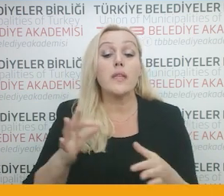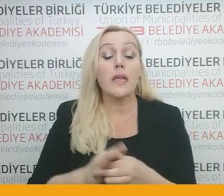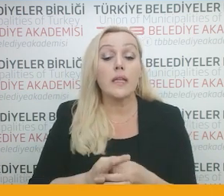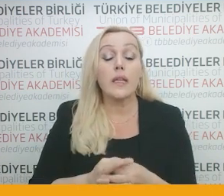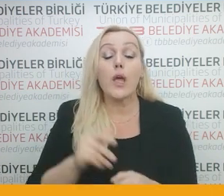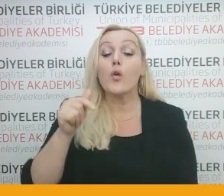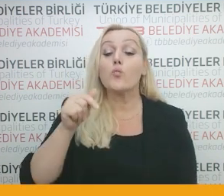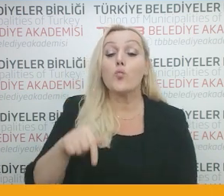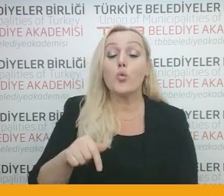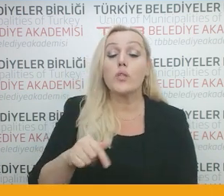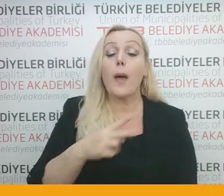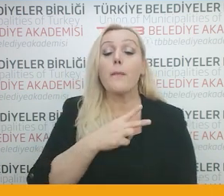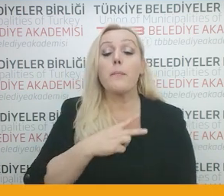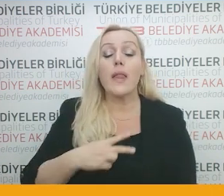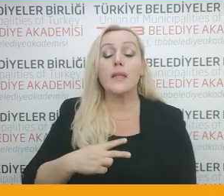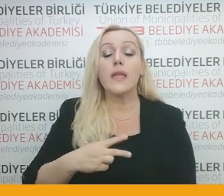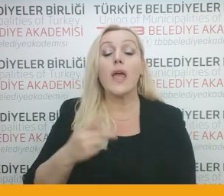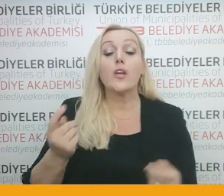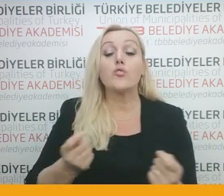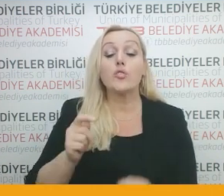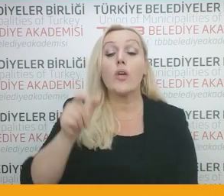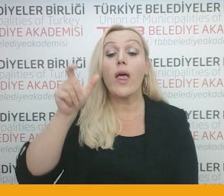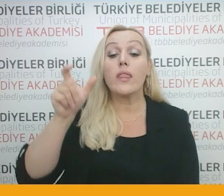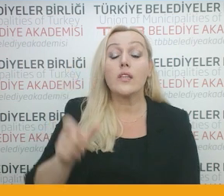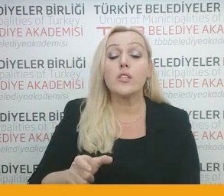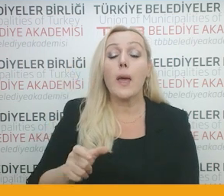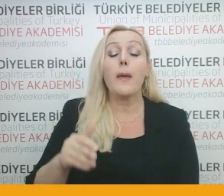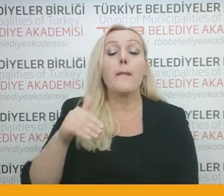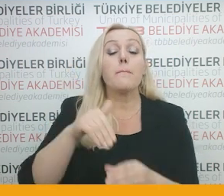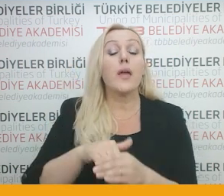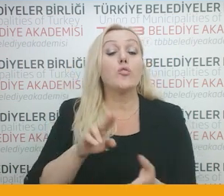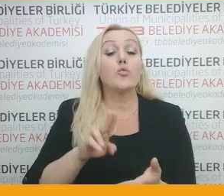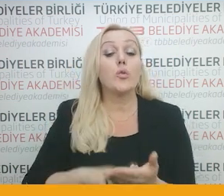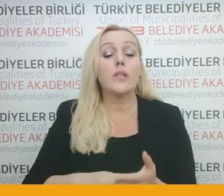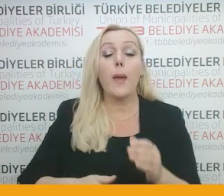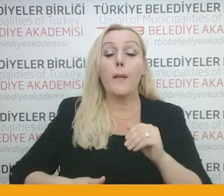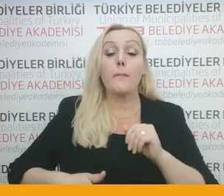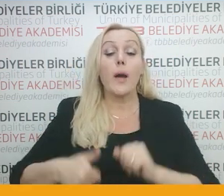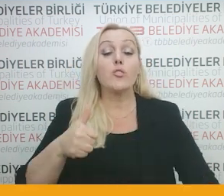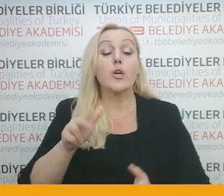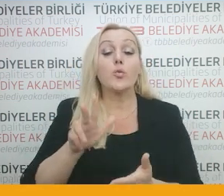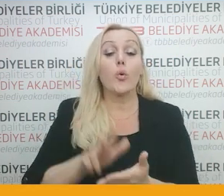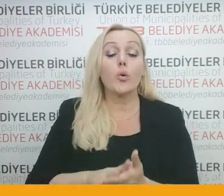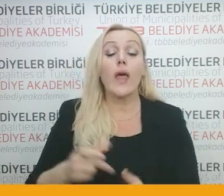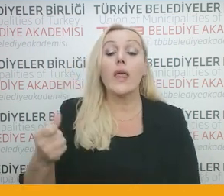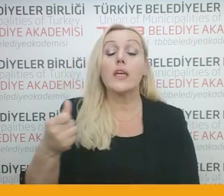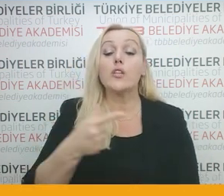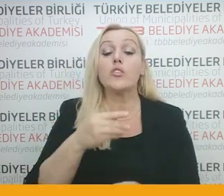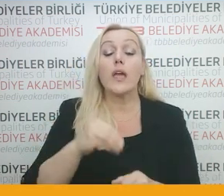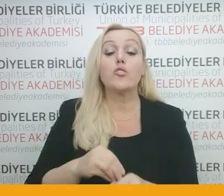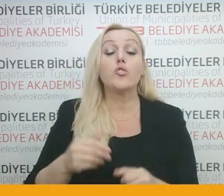Burada belediye personeli veya birinci derece yakını, belediye meclis üyesi ve başkanlık makamı onayı ile ilçe sınırları dahilinde ikamet